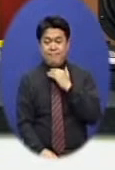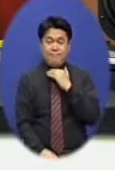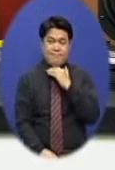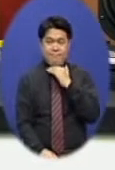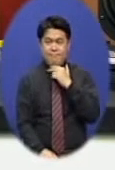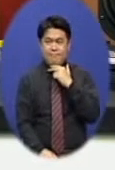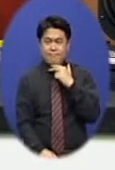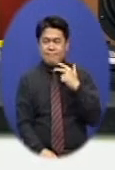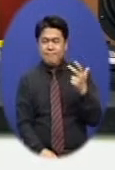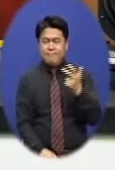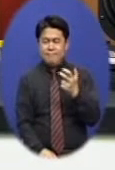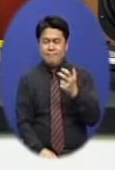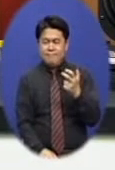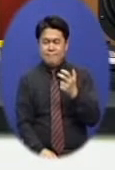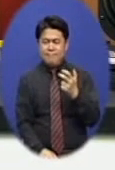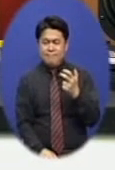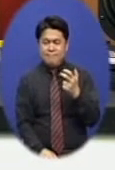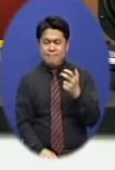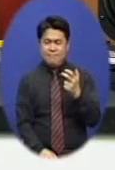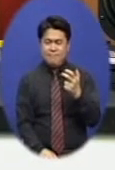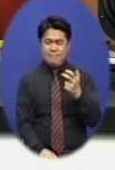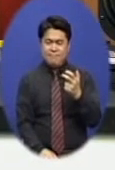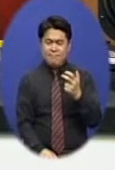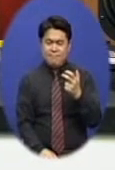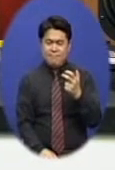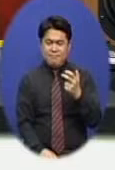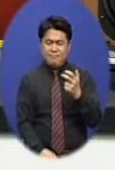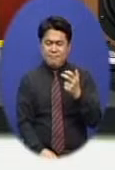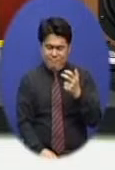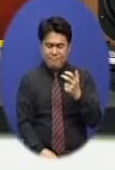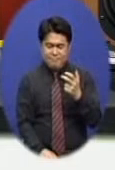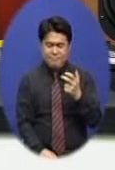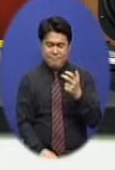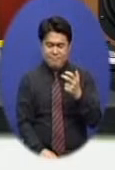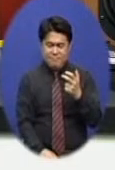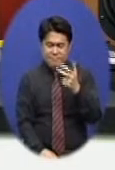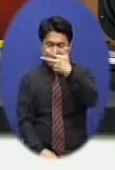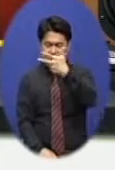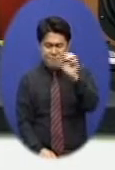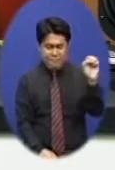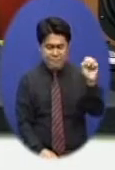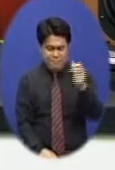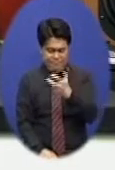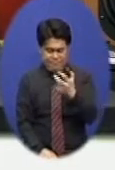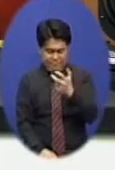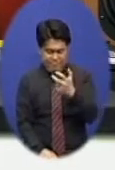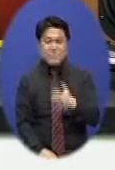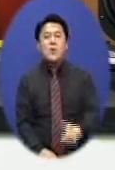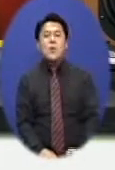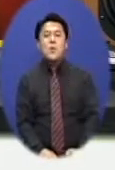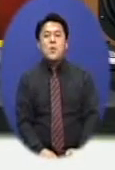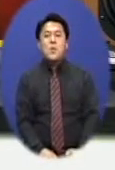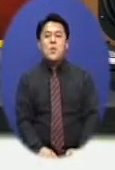7층하고 공입니다. 진짜요? 1층입니다. 예, 예. 와, 예. 나 목소리 듣고 올해